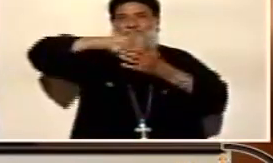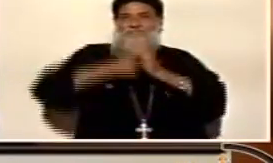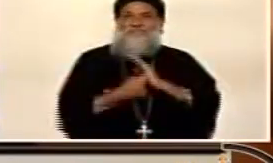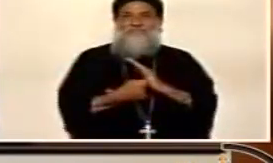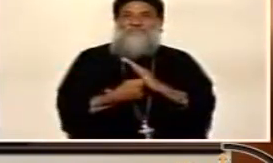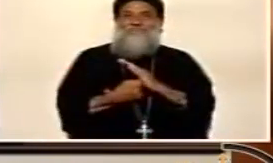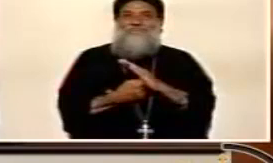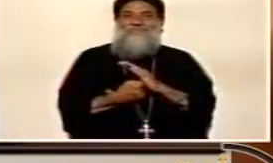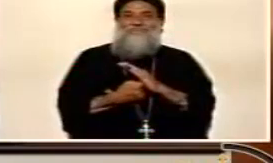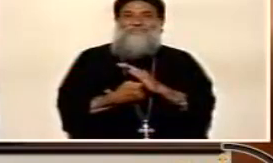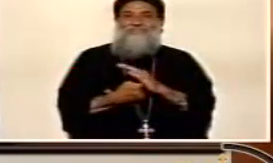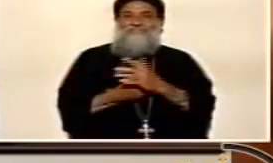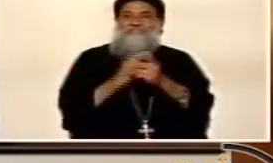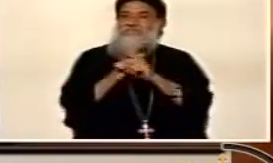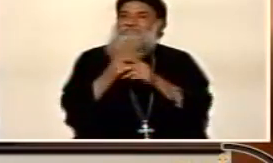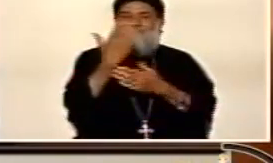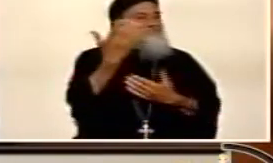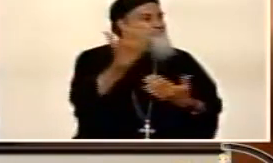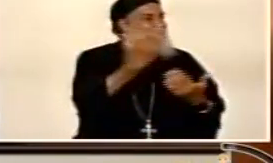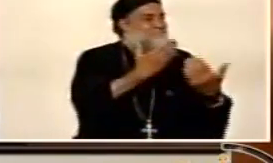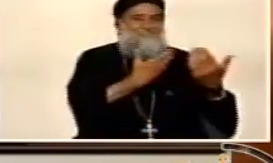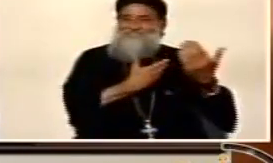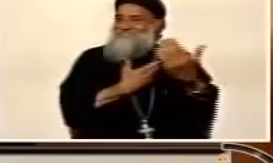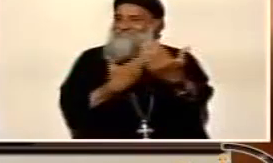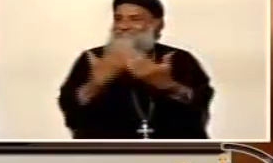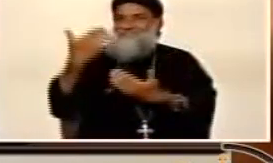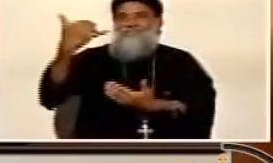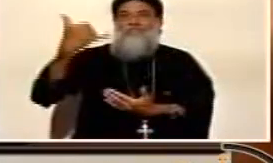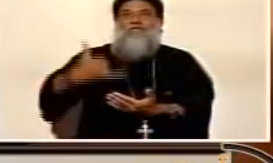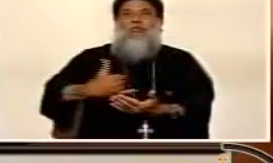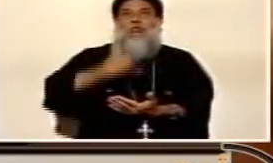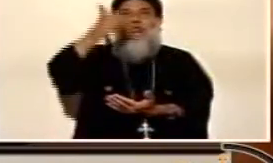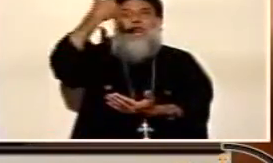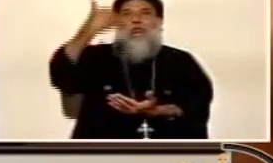يقدم دون يعني أي ثمن.